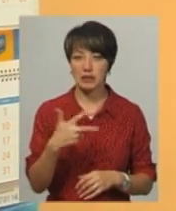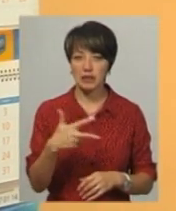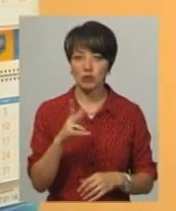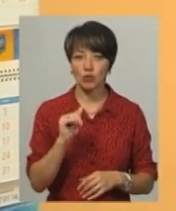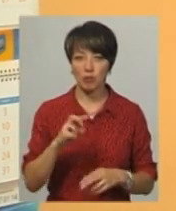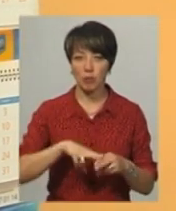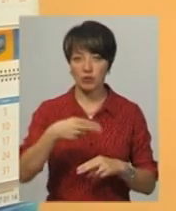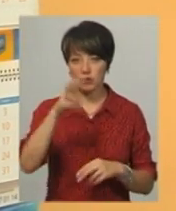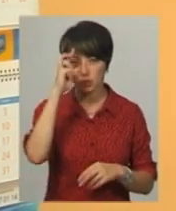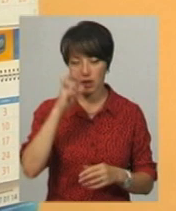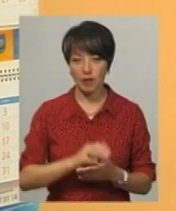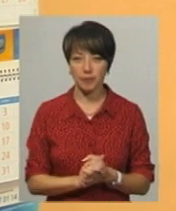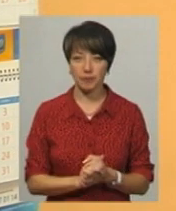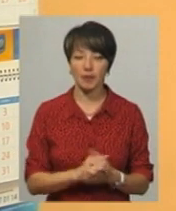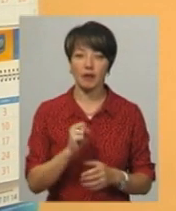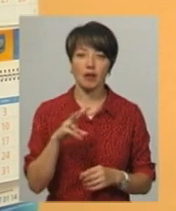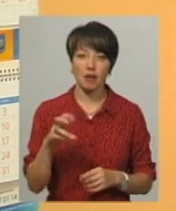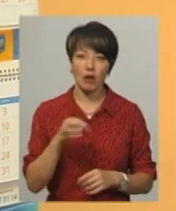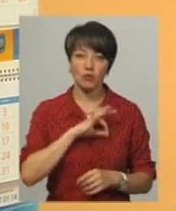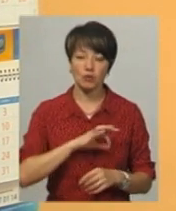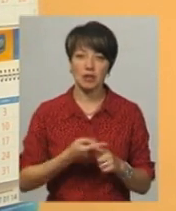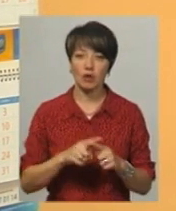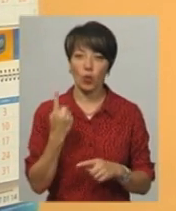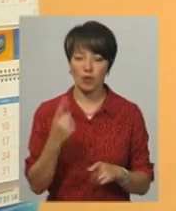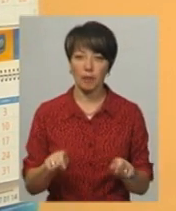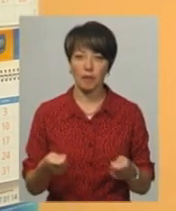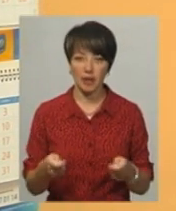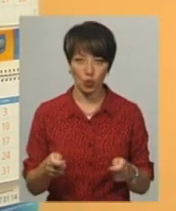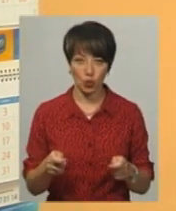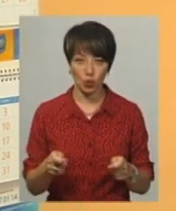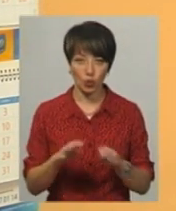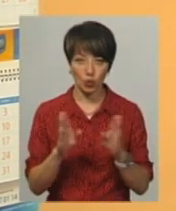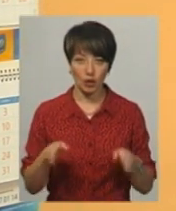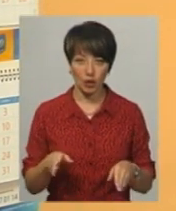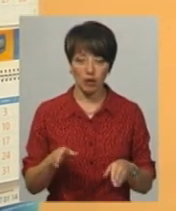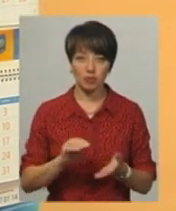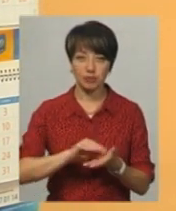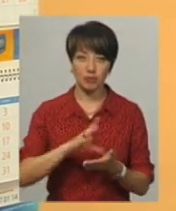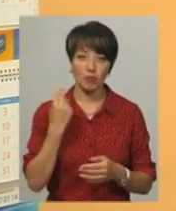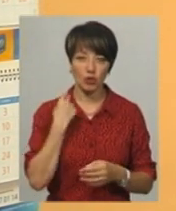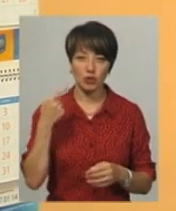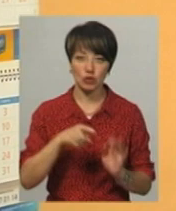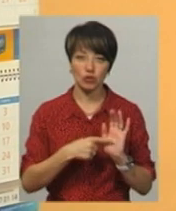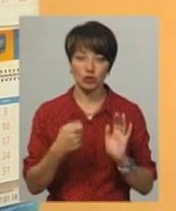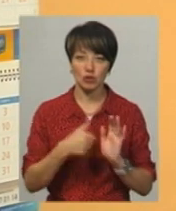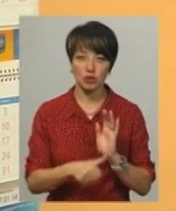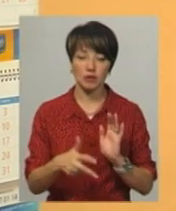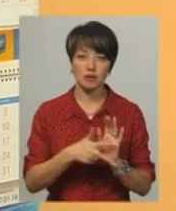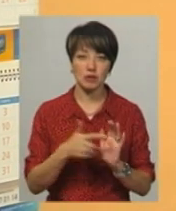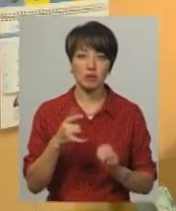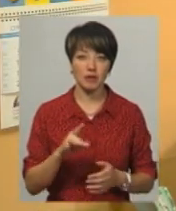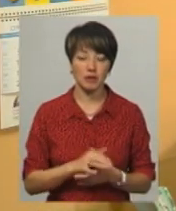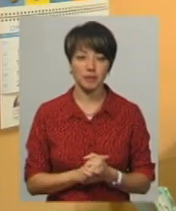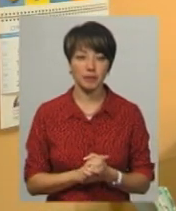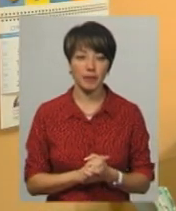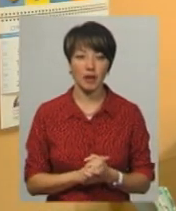кубів покриває її держава. Але, користуючись тільки однією плиточкою, споживач накопив борг 1668